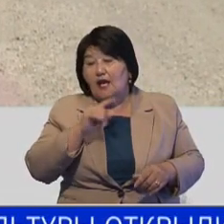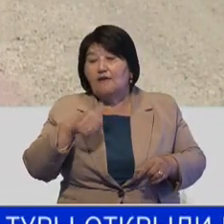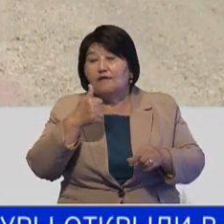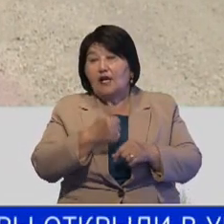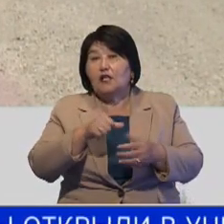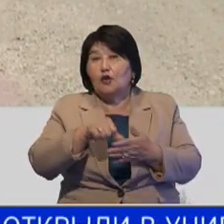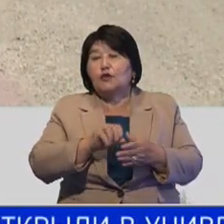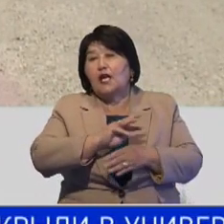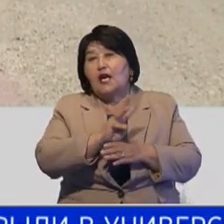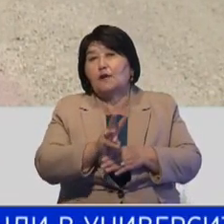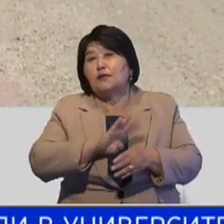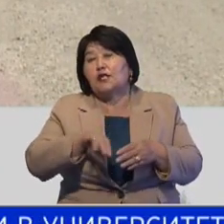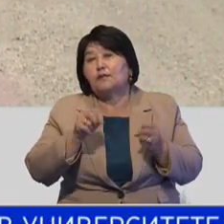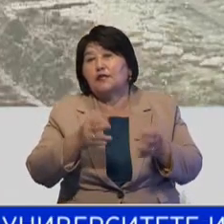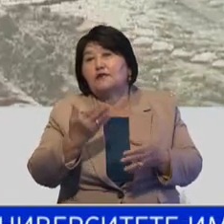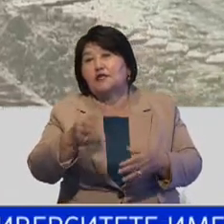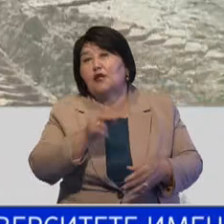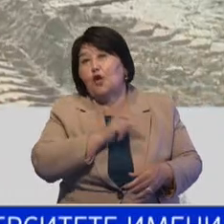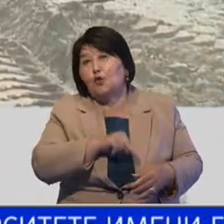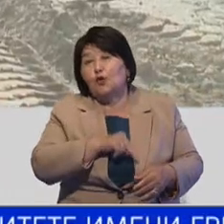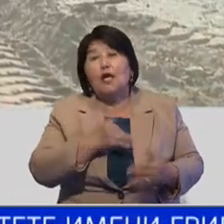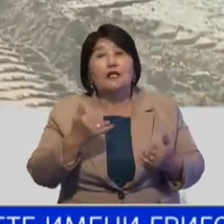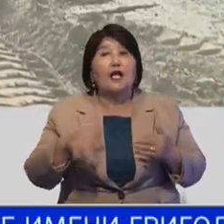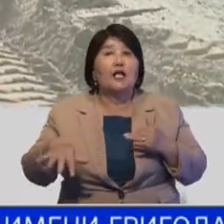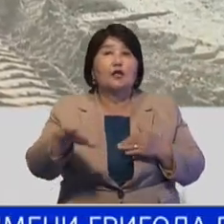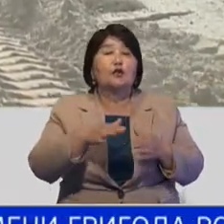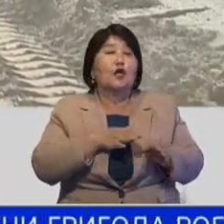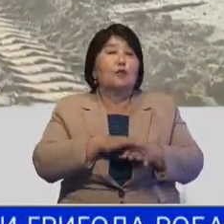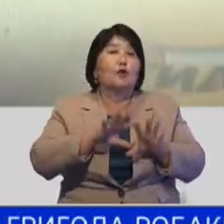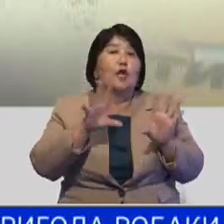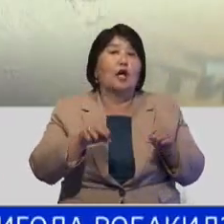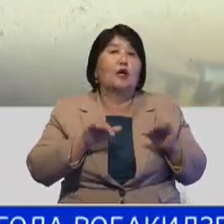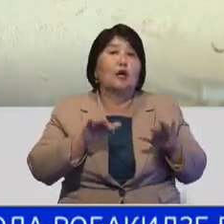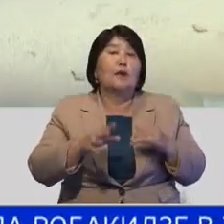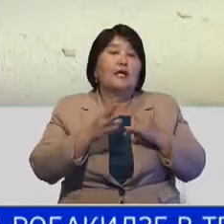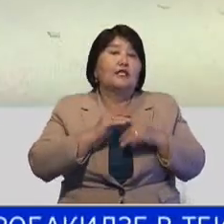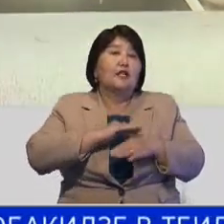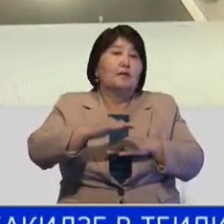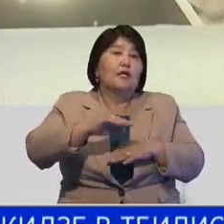главе угла СТ об